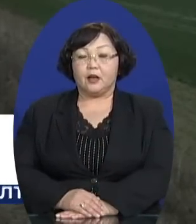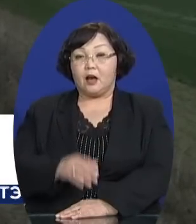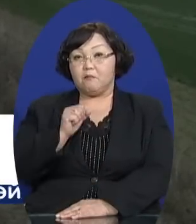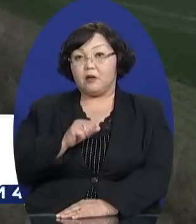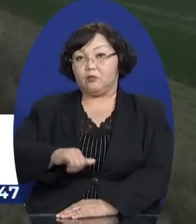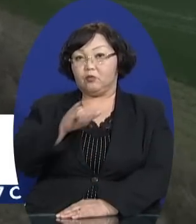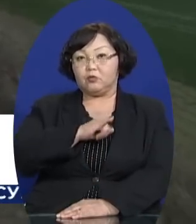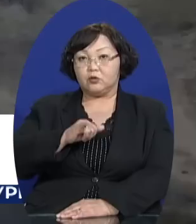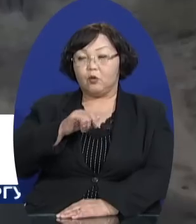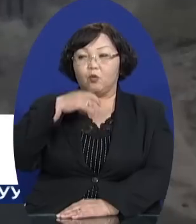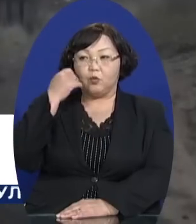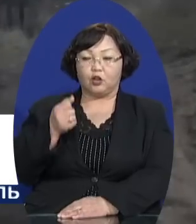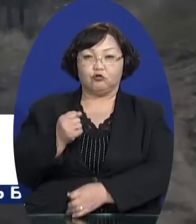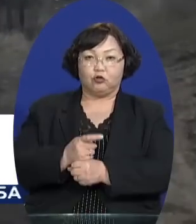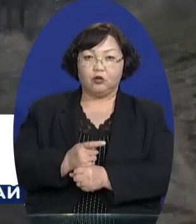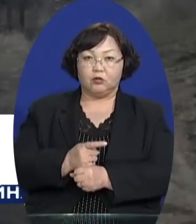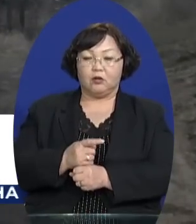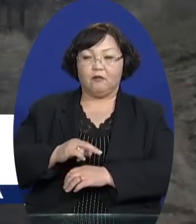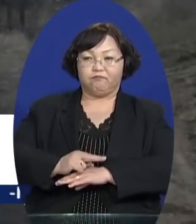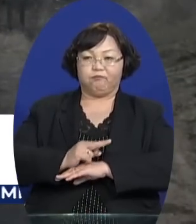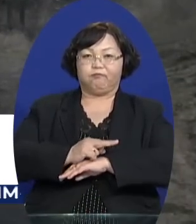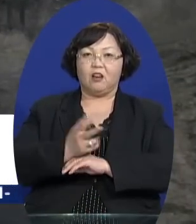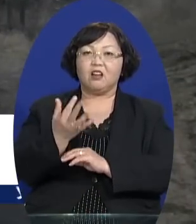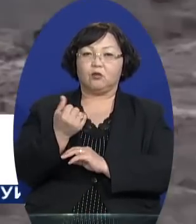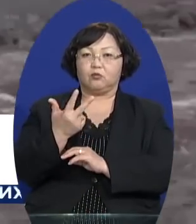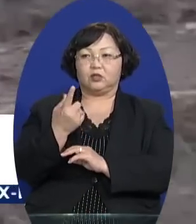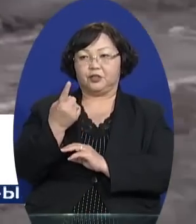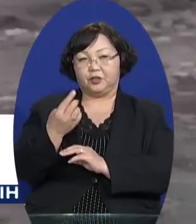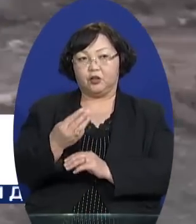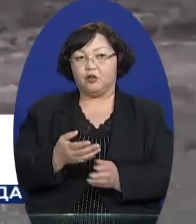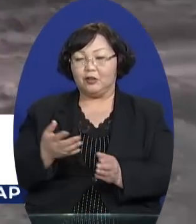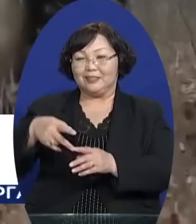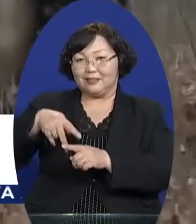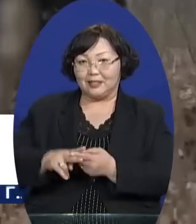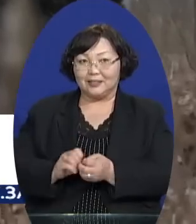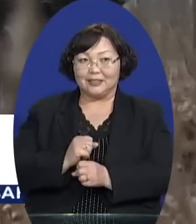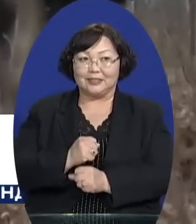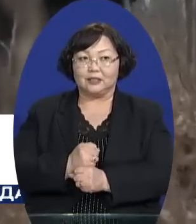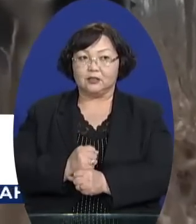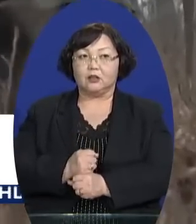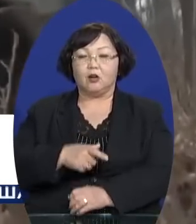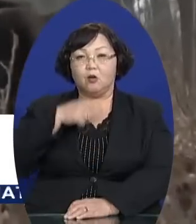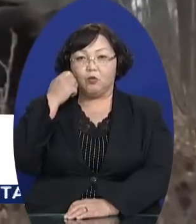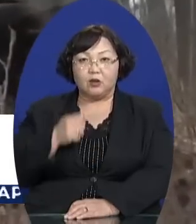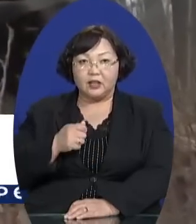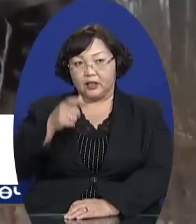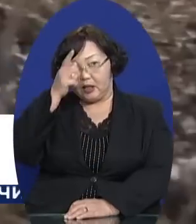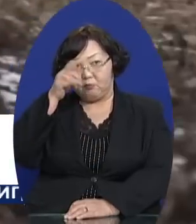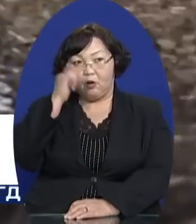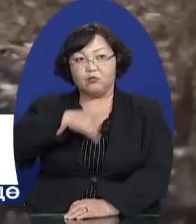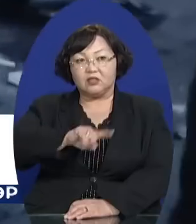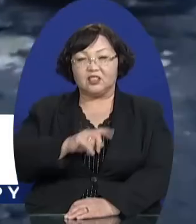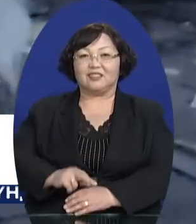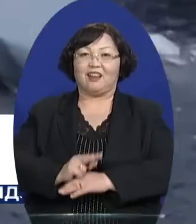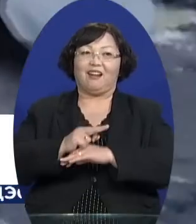Вашингтоноос Киевт амлсан 31 ширхэг танкын засварын ажил хөргөжлөх хугацаанд Украин цэргүүд Германд сургалтын тусгай танкууд дээр